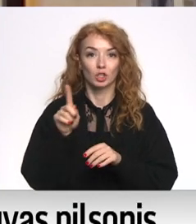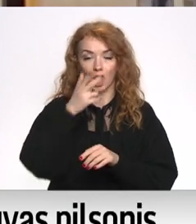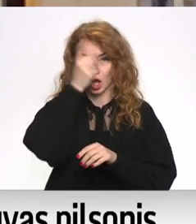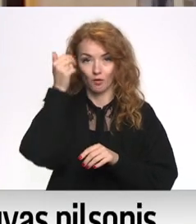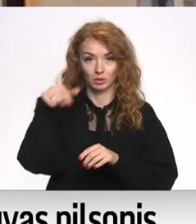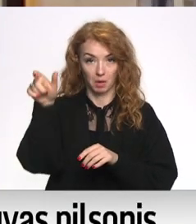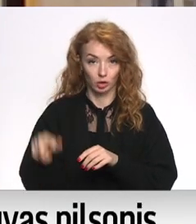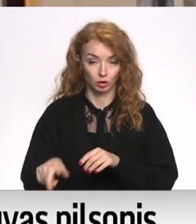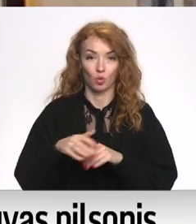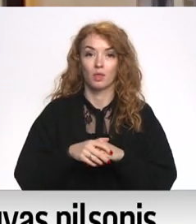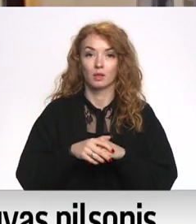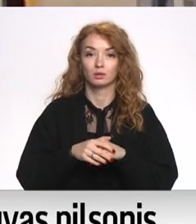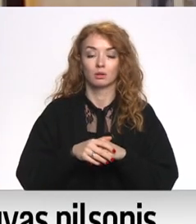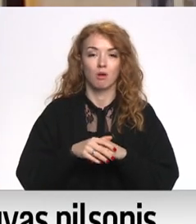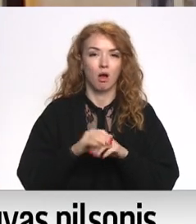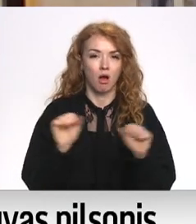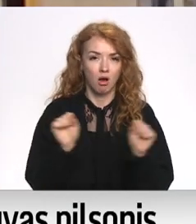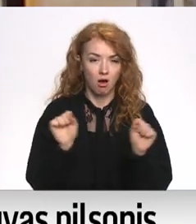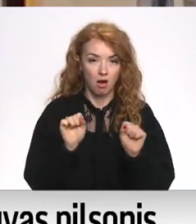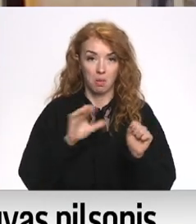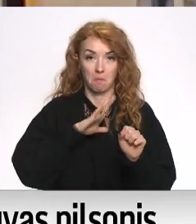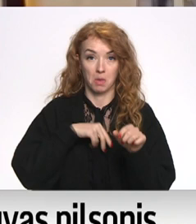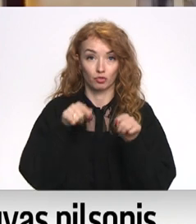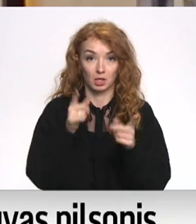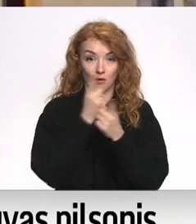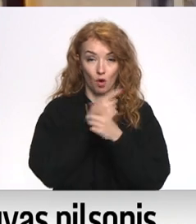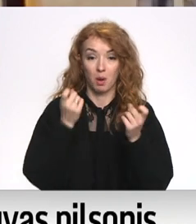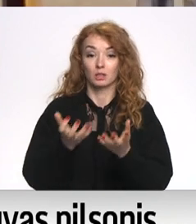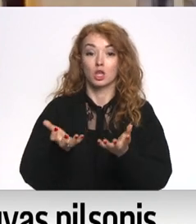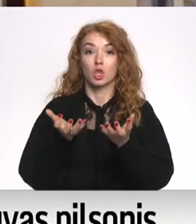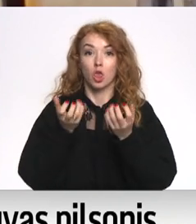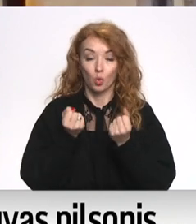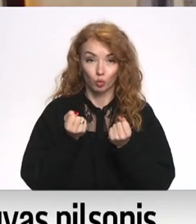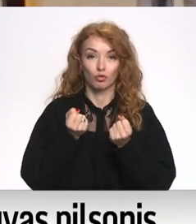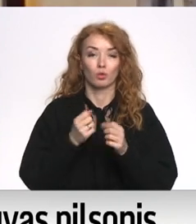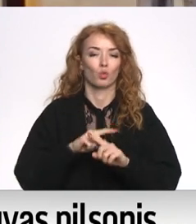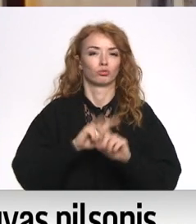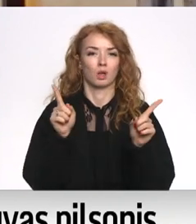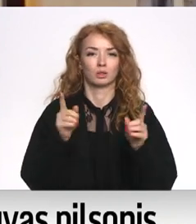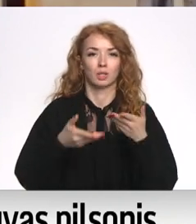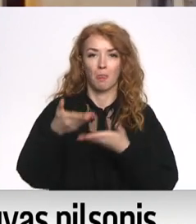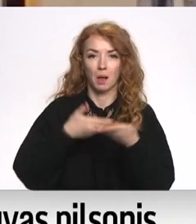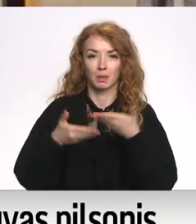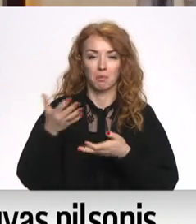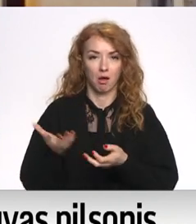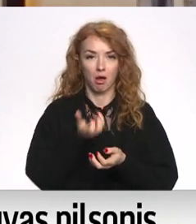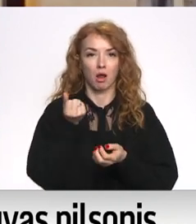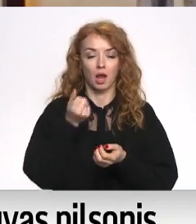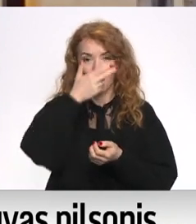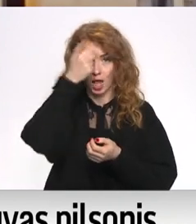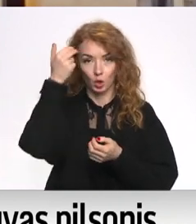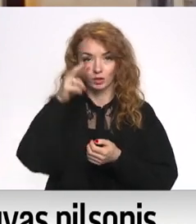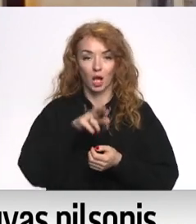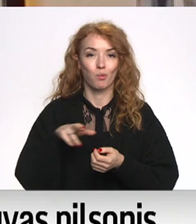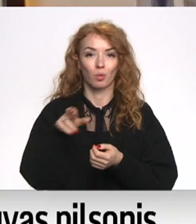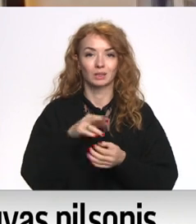pilsonis. Nekavējoties pēc šīs informācijas iegūšanas, tika uzsākta sadarbība arī ar Lietuvas